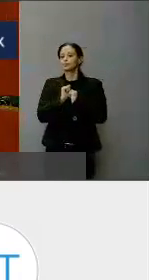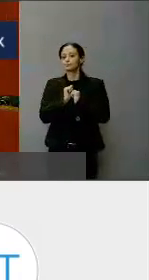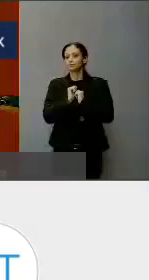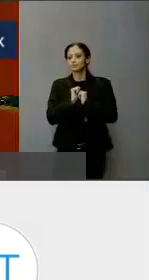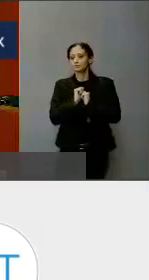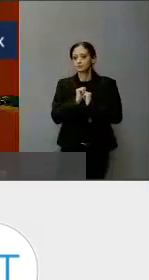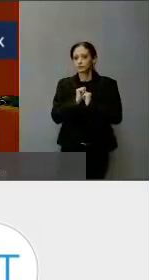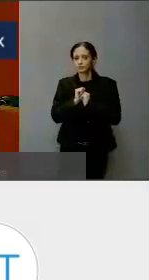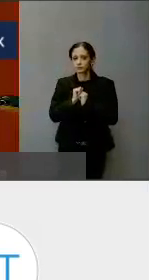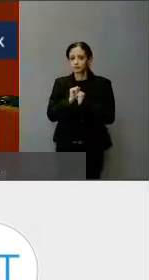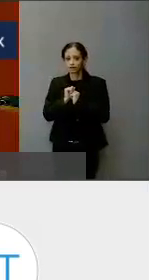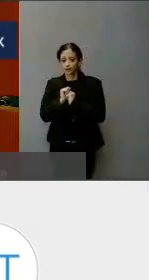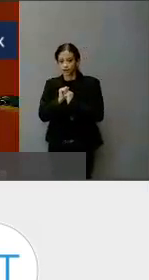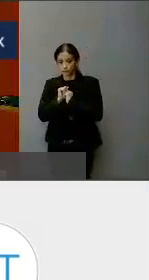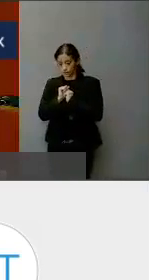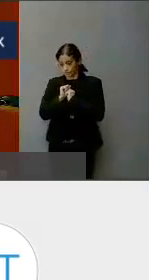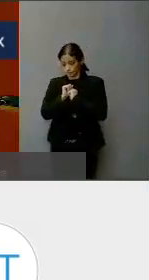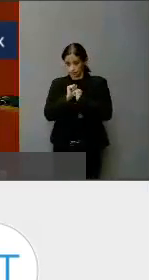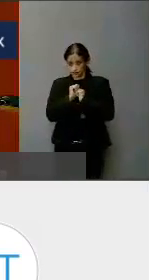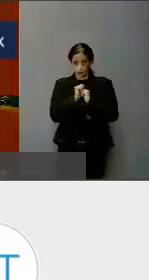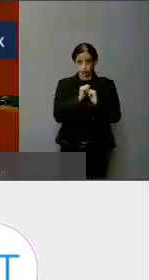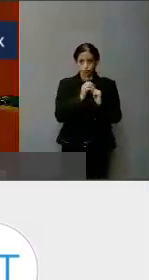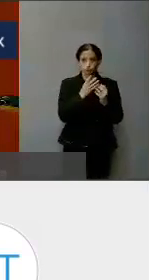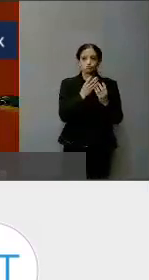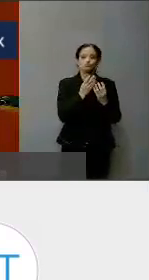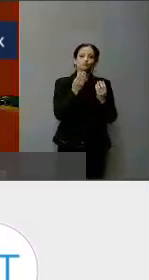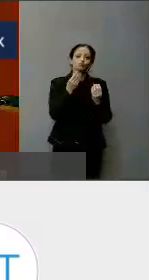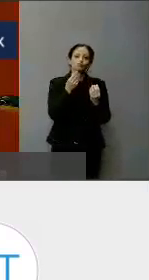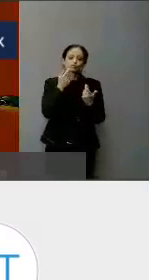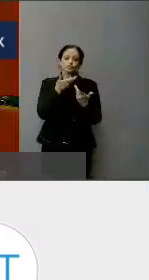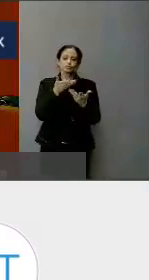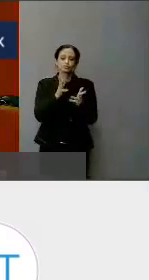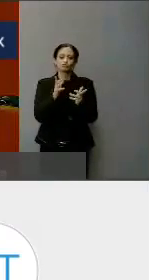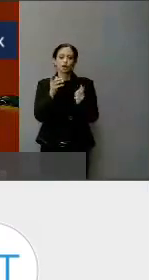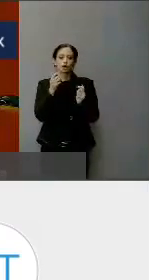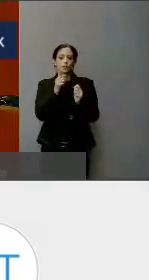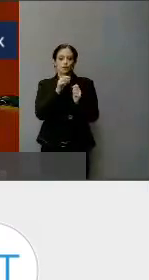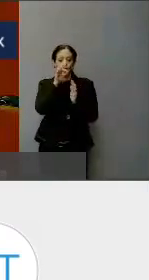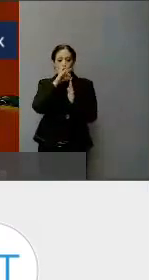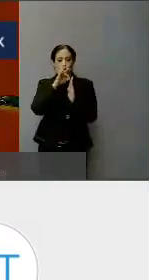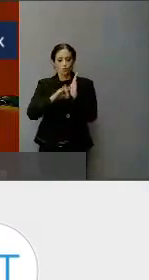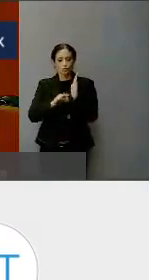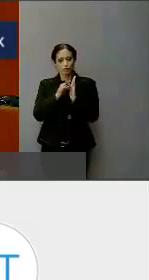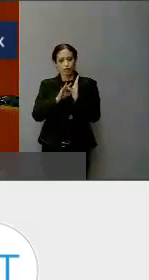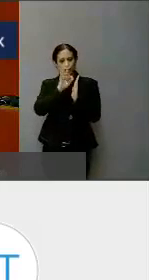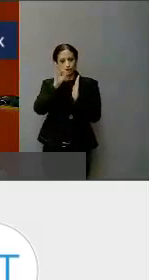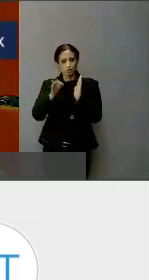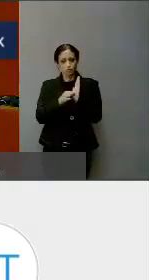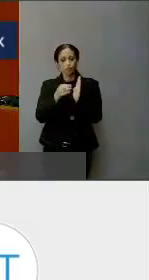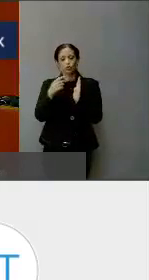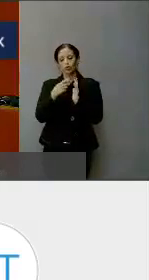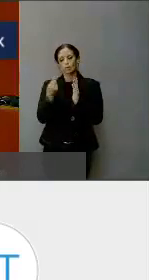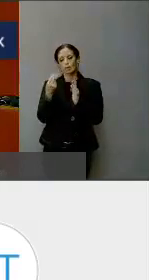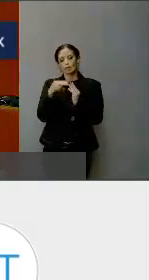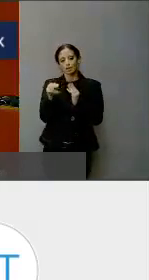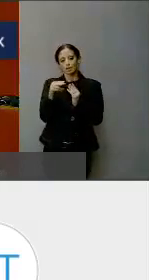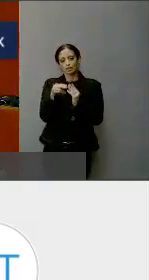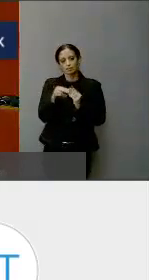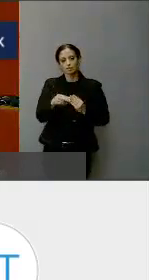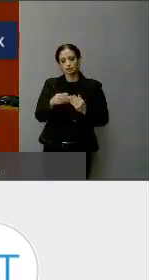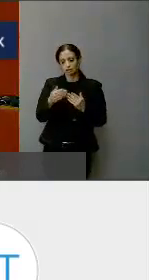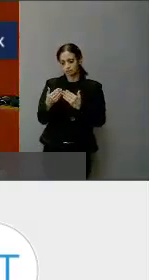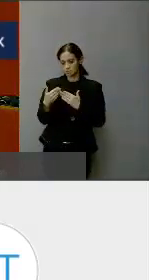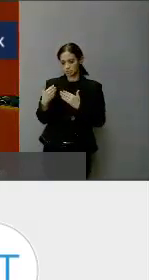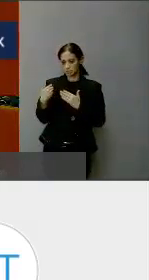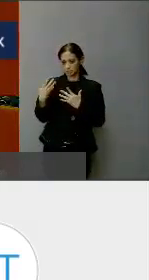molto è stato detto ovviamente nella sede ordine del giorno e degli emendamenti precedenti per cui